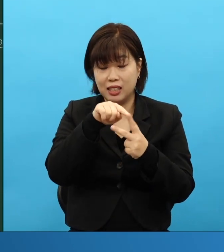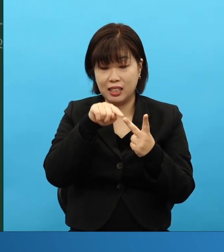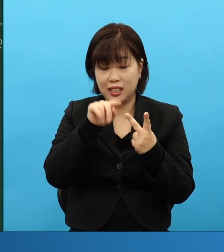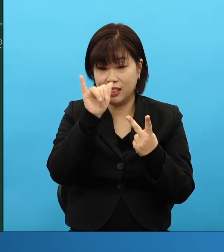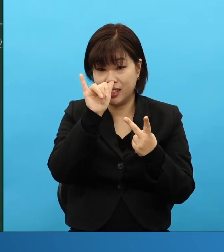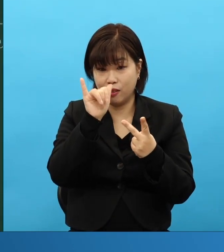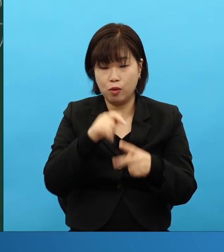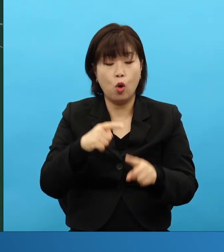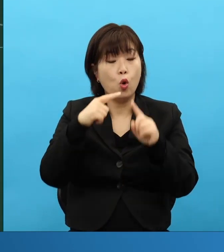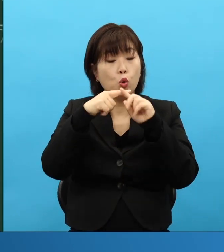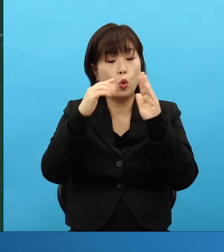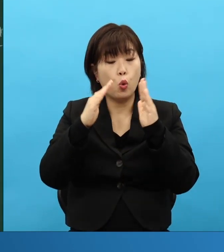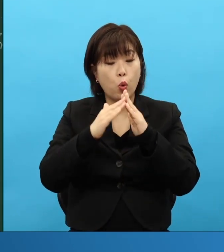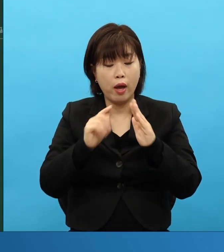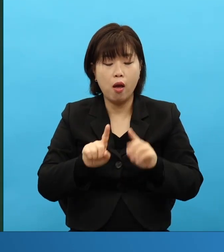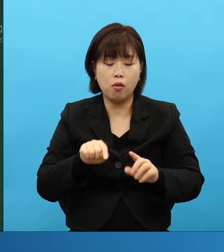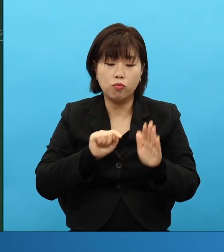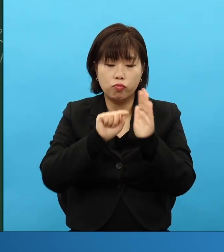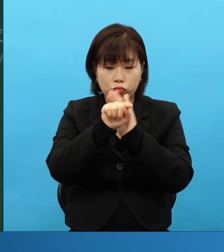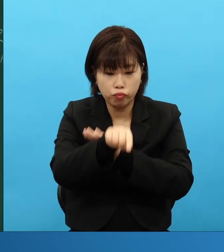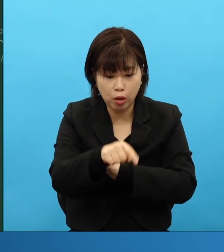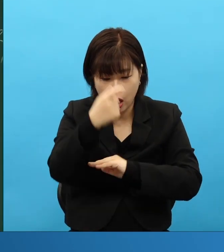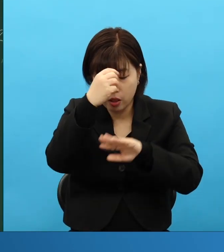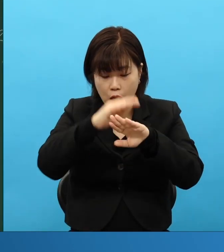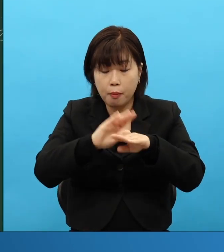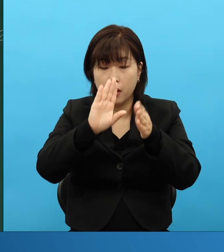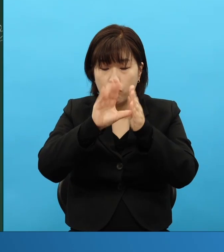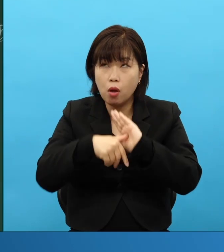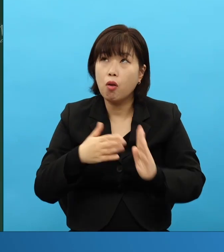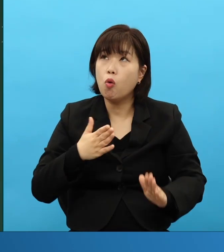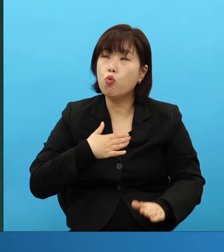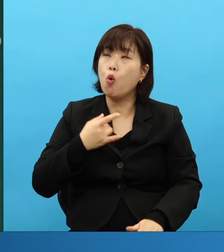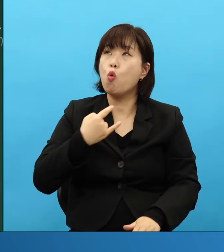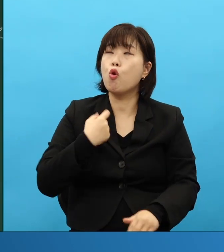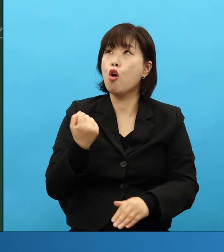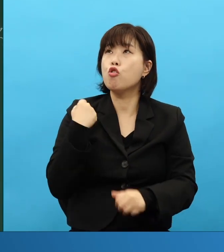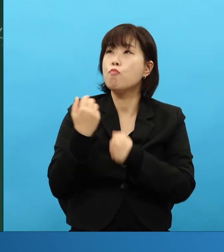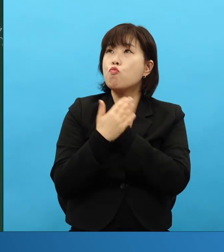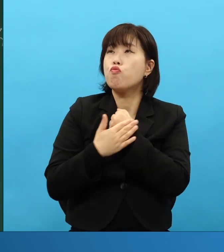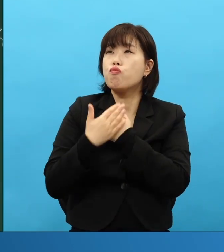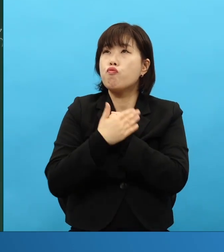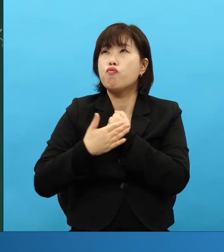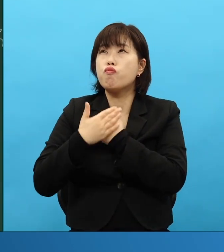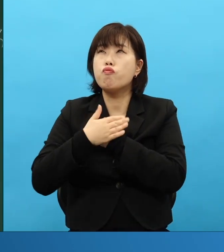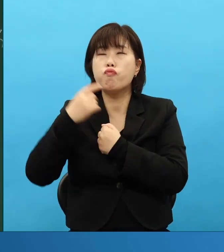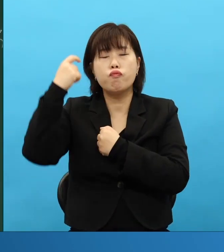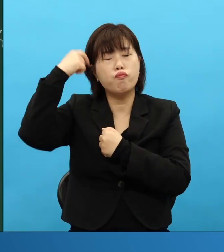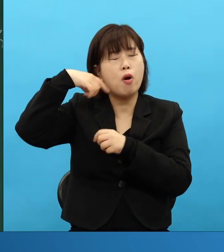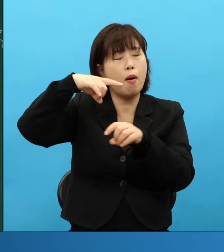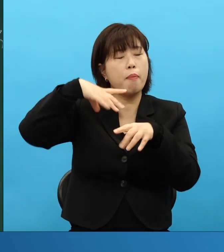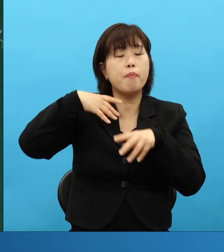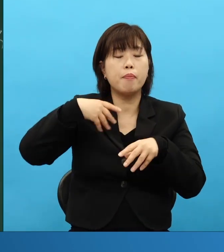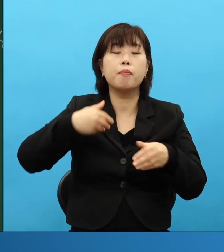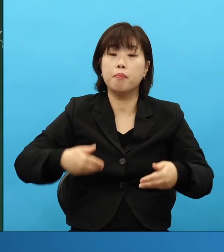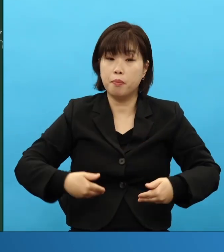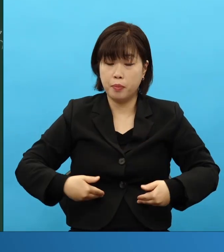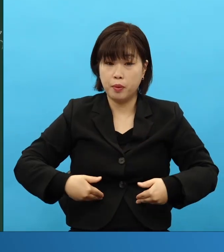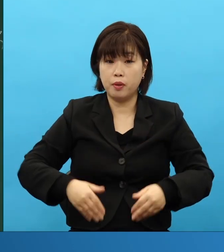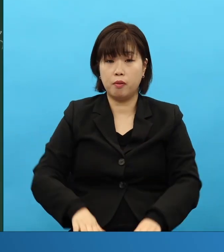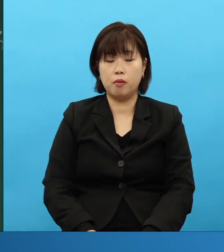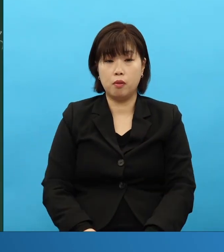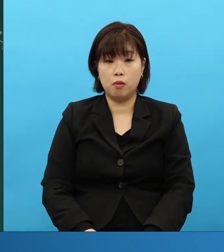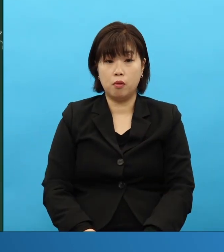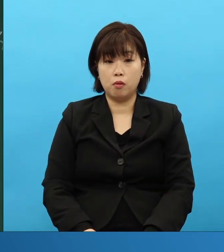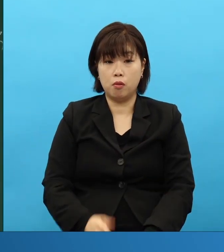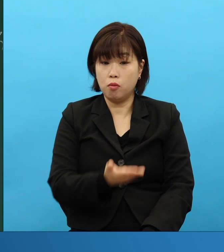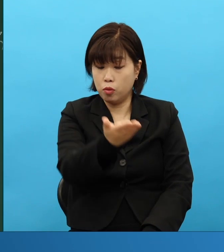do a forum at home, forum at the church, you really needs to be of help to you and strengthen you. 여기 우리 렘드 지도한 분 다 계시니까 앞으로 렘드 그렇게 만들어요. And